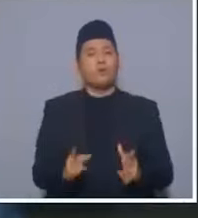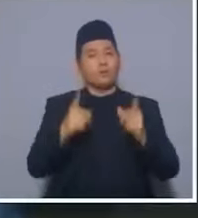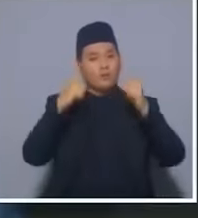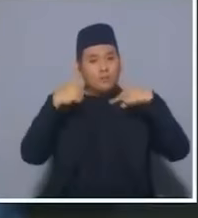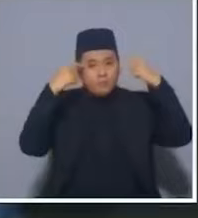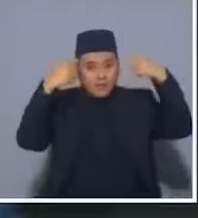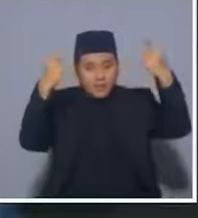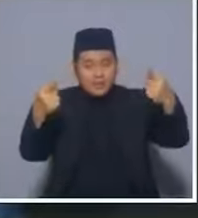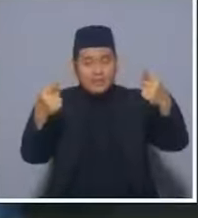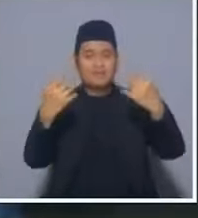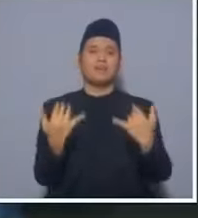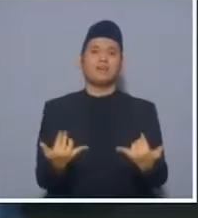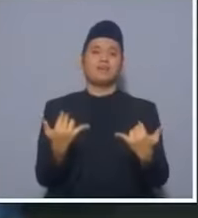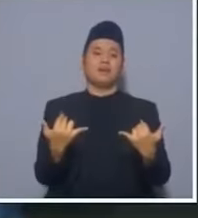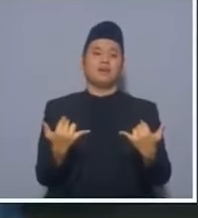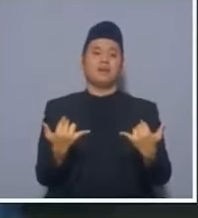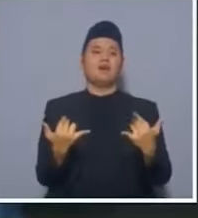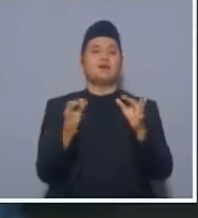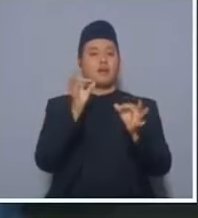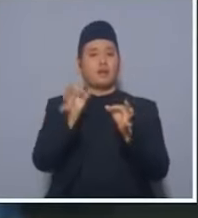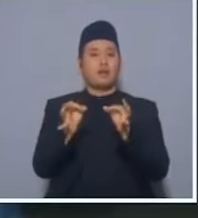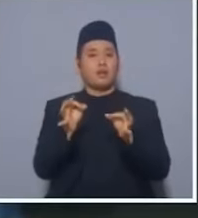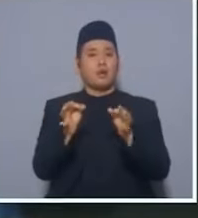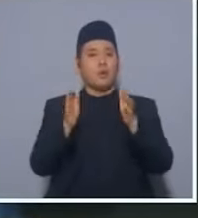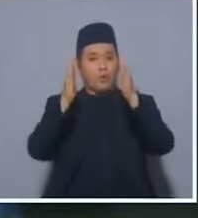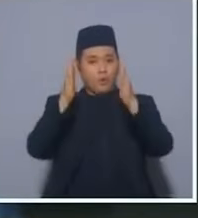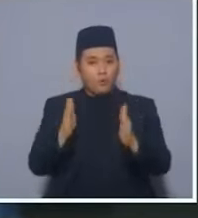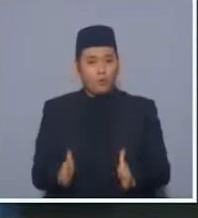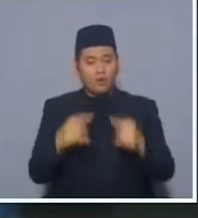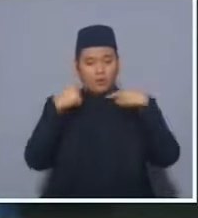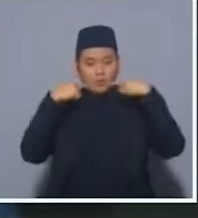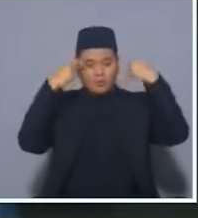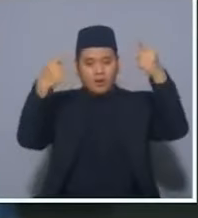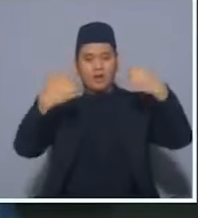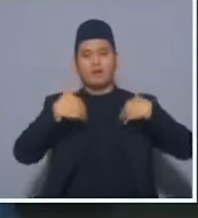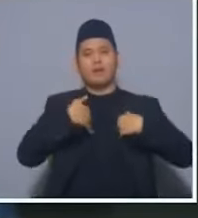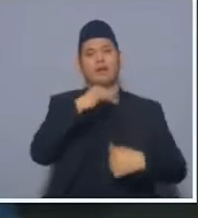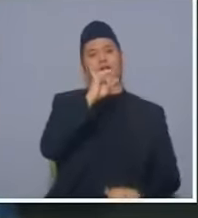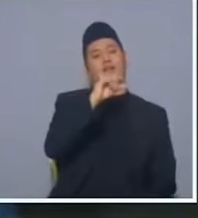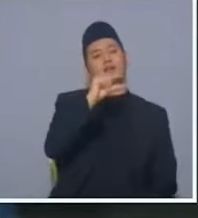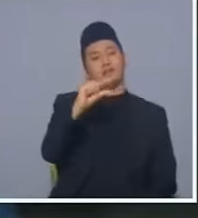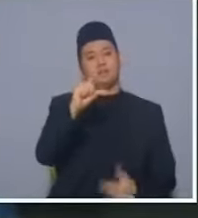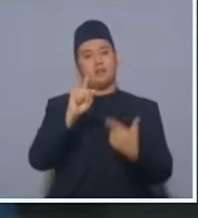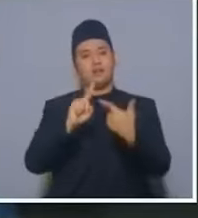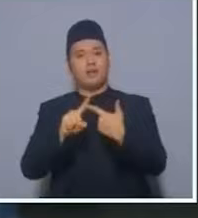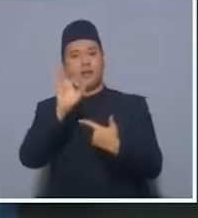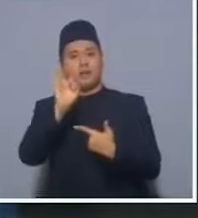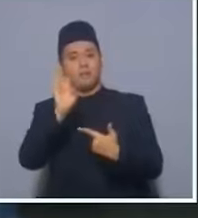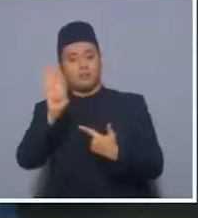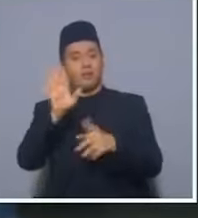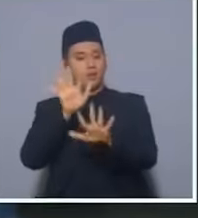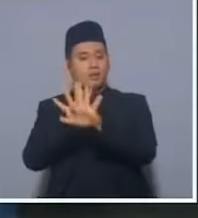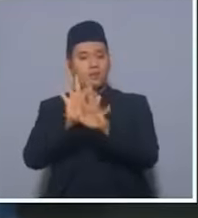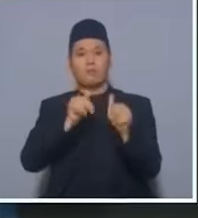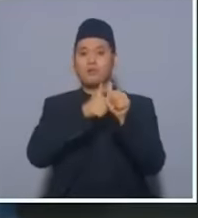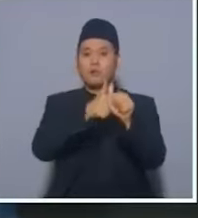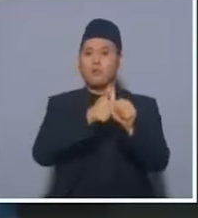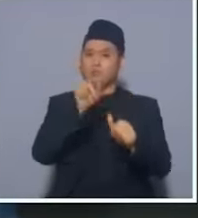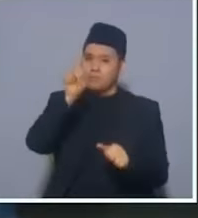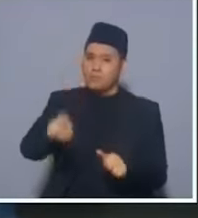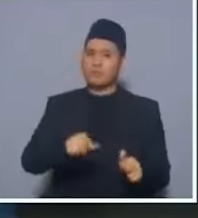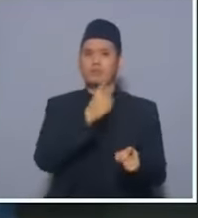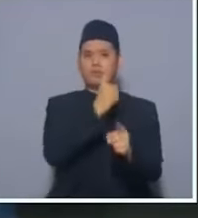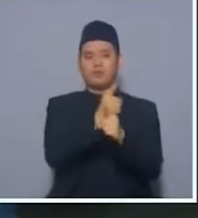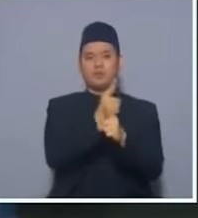dia ialah, kalau dia popular, dia ada dekat Instagram, ada dekat Facebook, dia ramai followers, mesti betul. Kalau